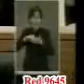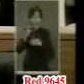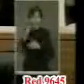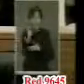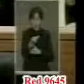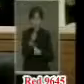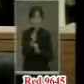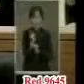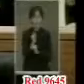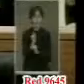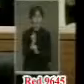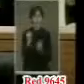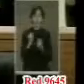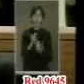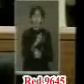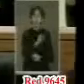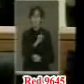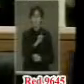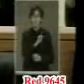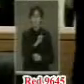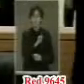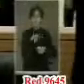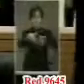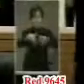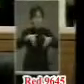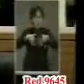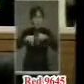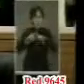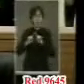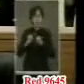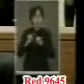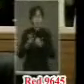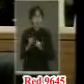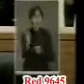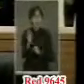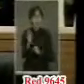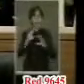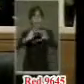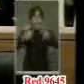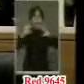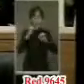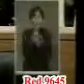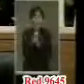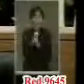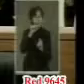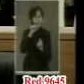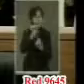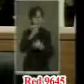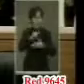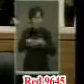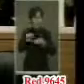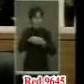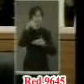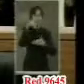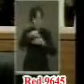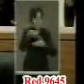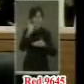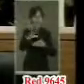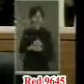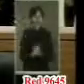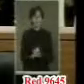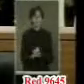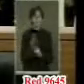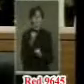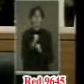ผนังทองแดงกำแพงเหล็กจะเป็นเกราะกำบังให้กับท่านที่มาจากการเลือกตั้งเป็นเกราะก